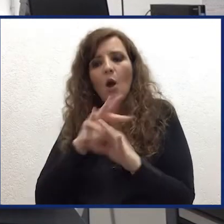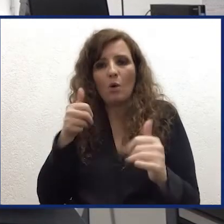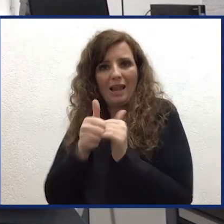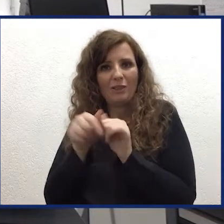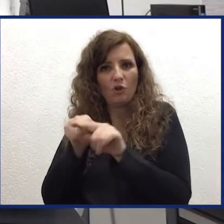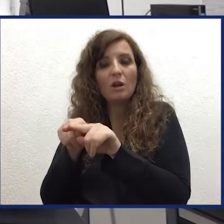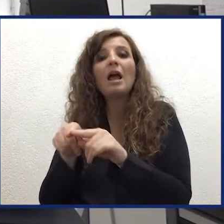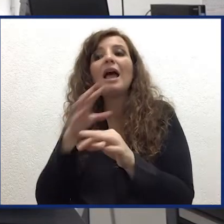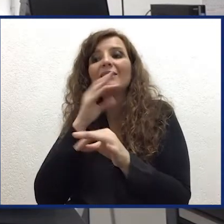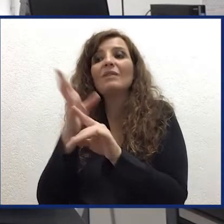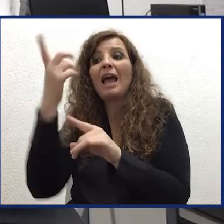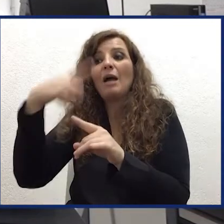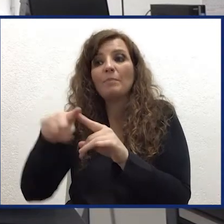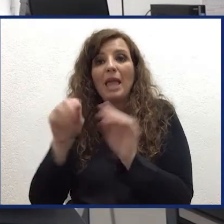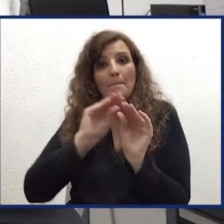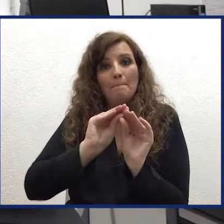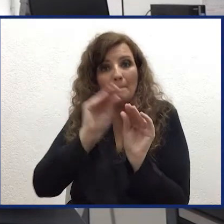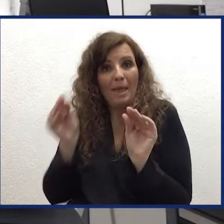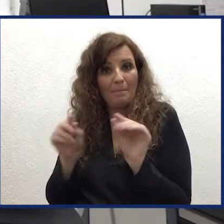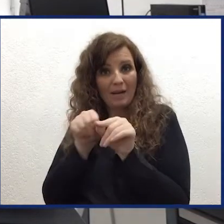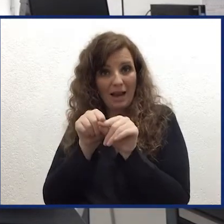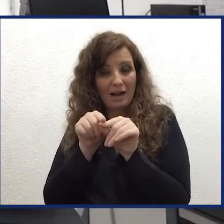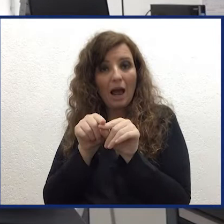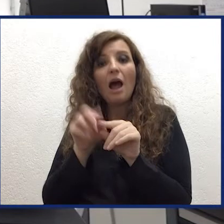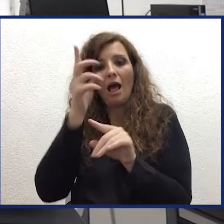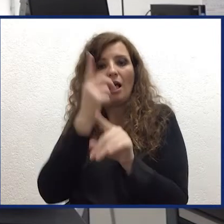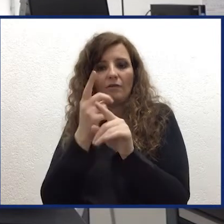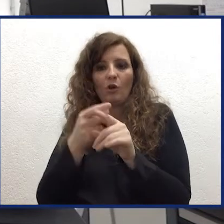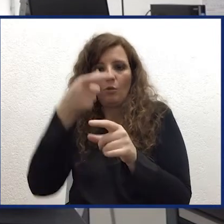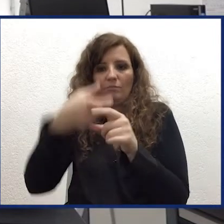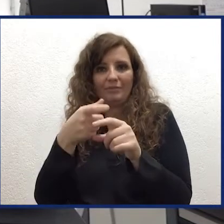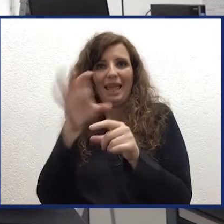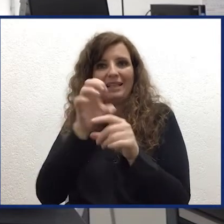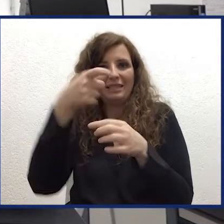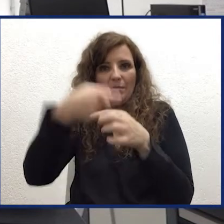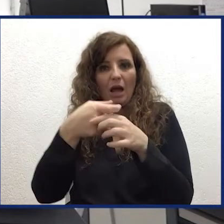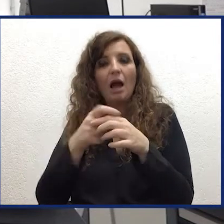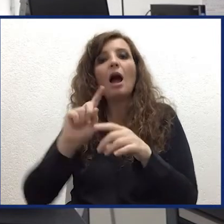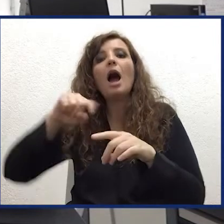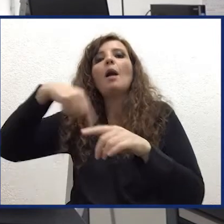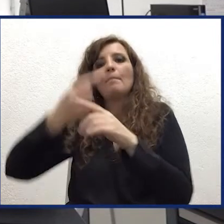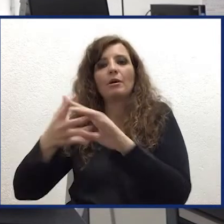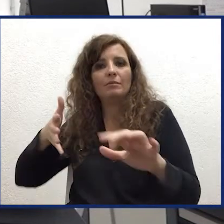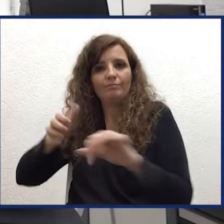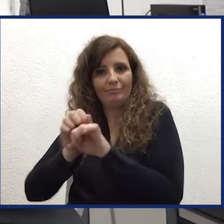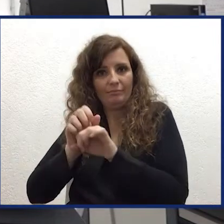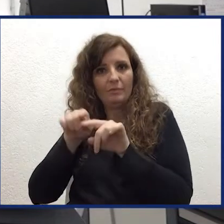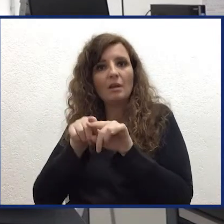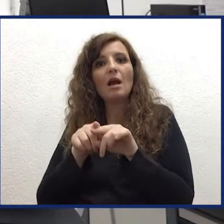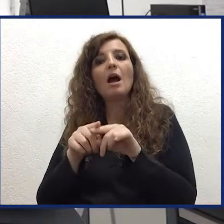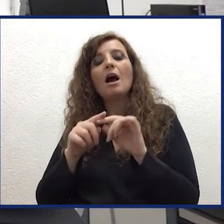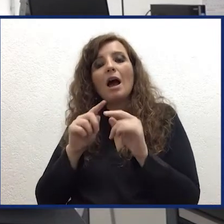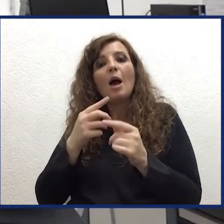membrana, cioè in sostanza questa è la membrana su cui viene posizionato l'enzima, dopodiché si alimenta con una